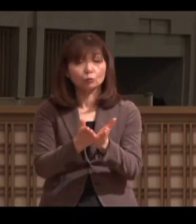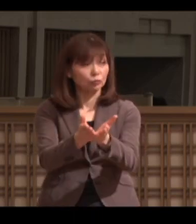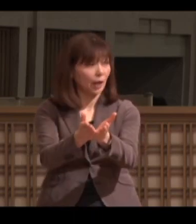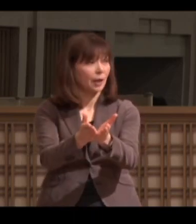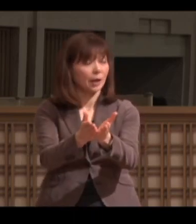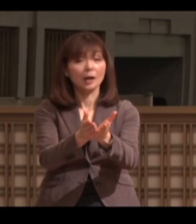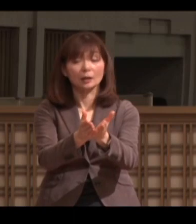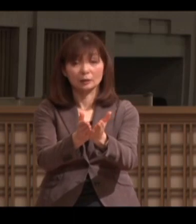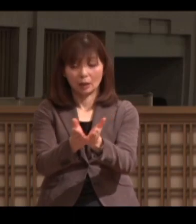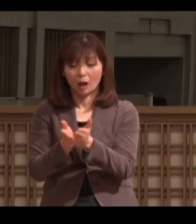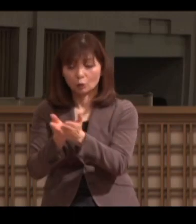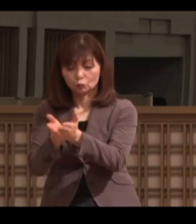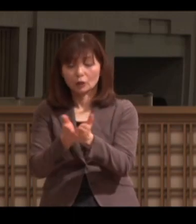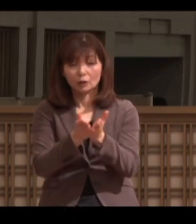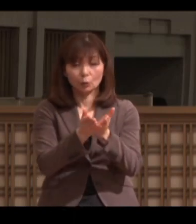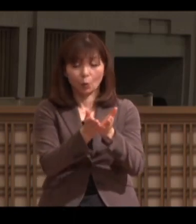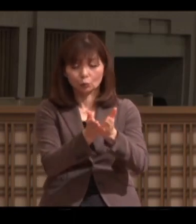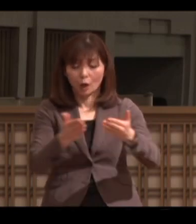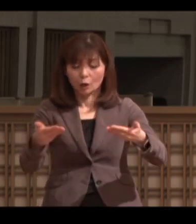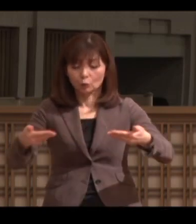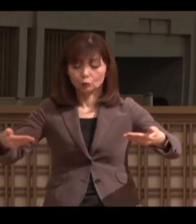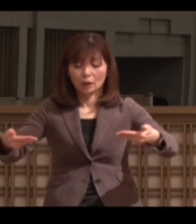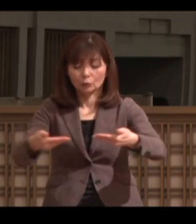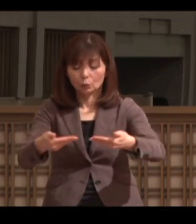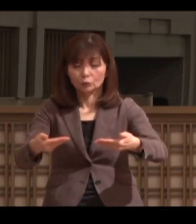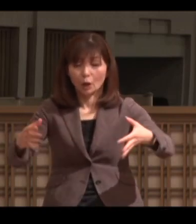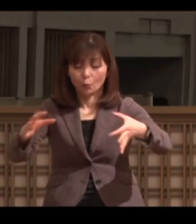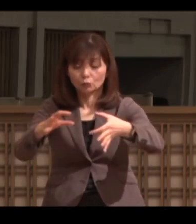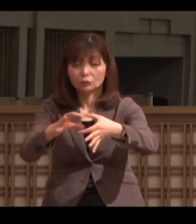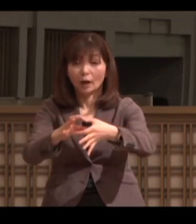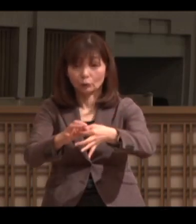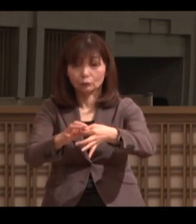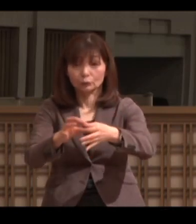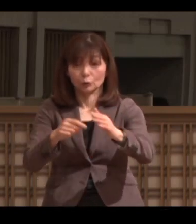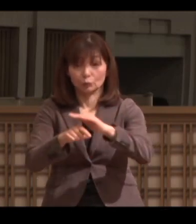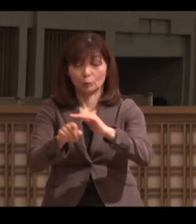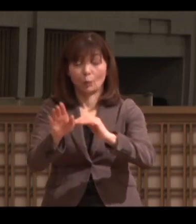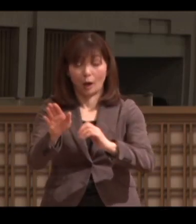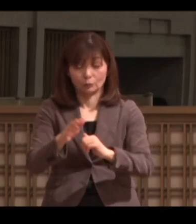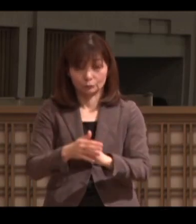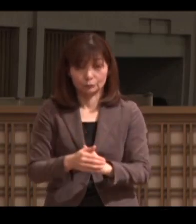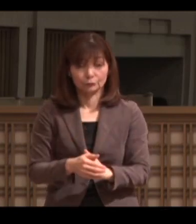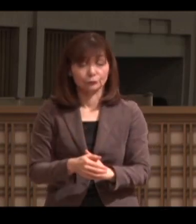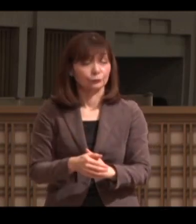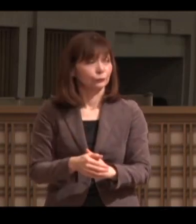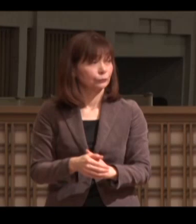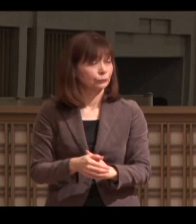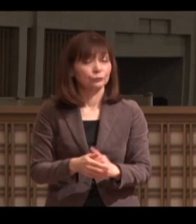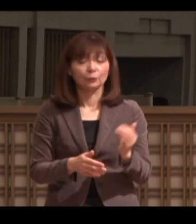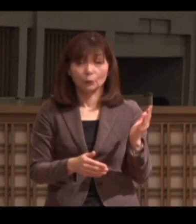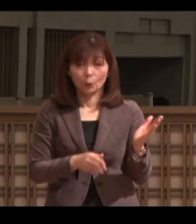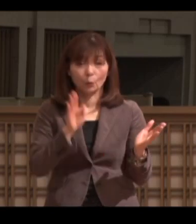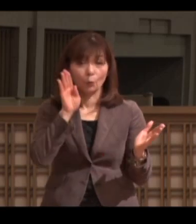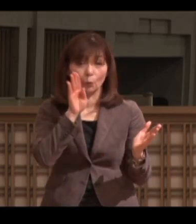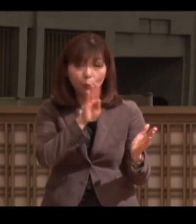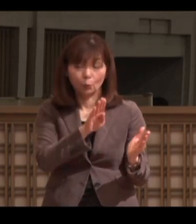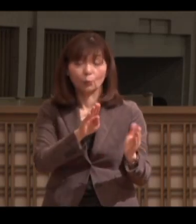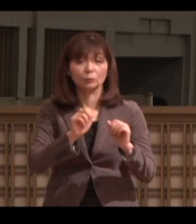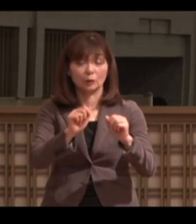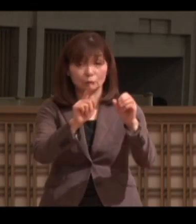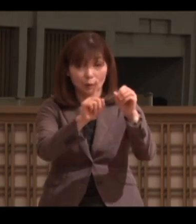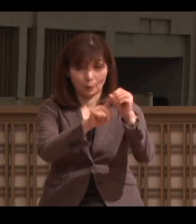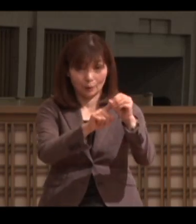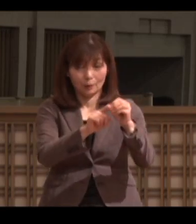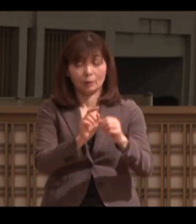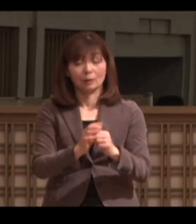こう2つの船をつぐというな意味があるんですけどもまこれをそのそのうまくやるためにということで初め